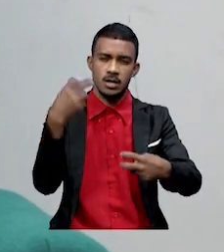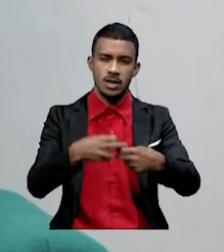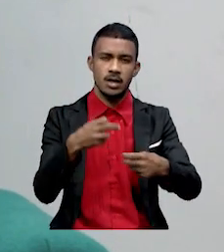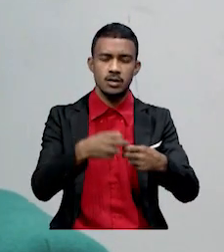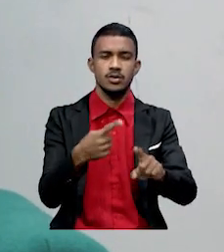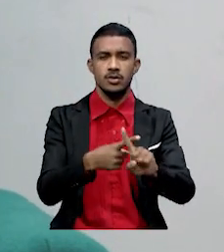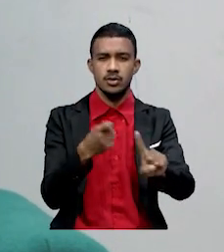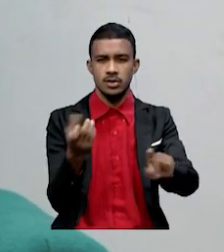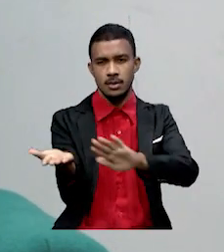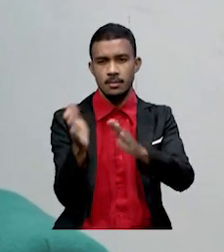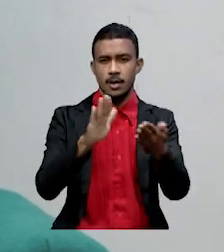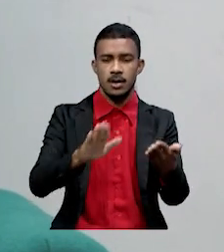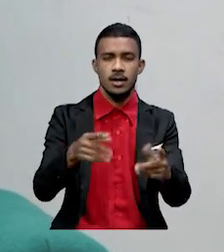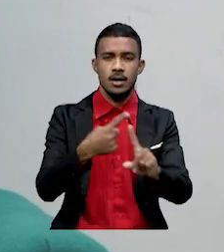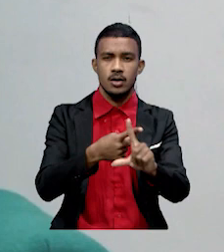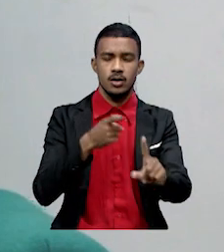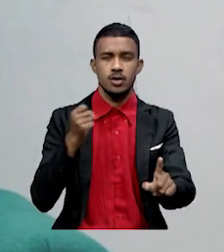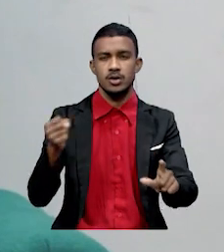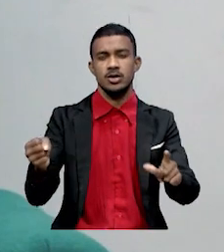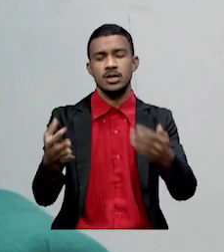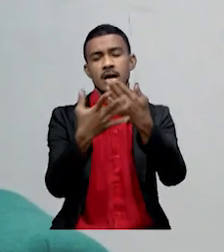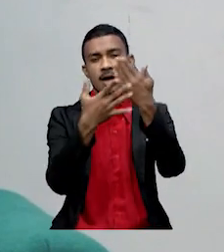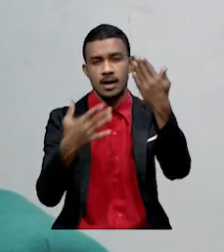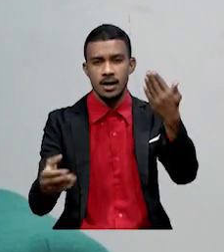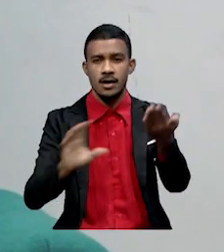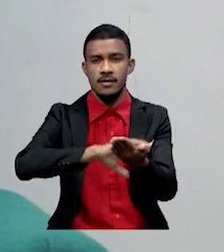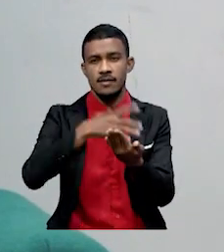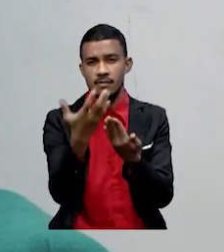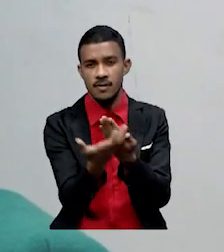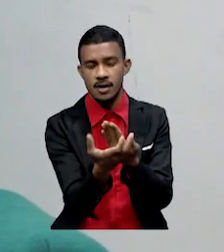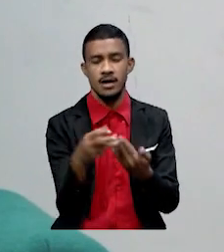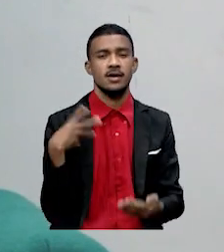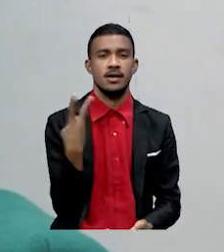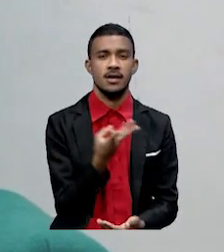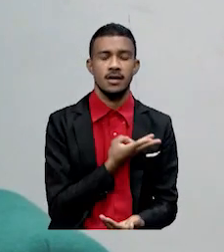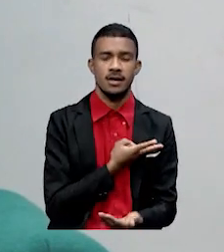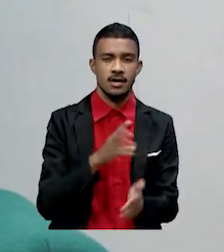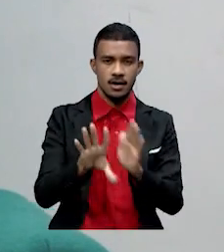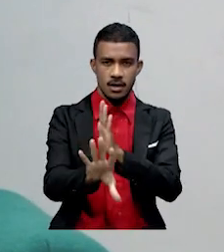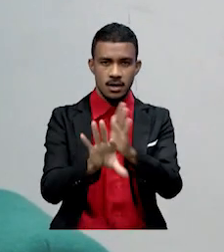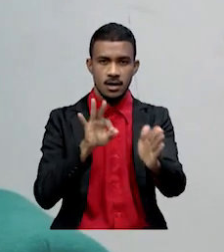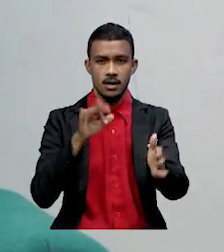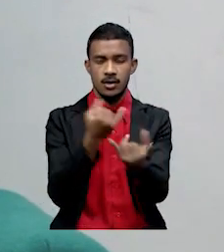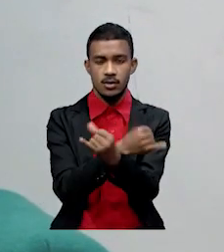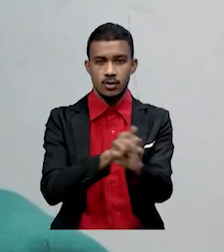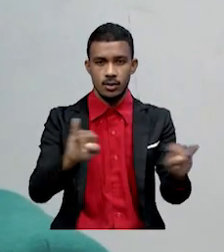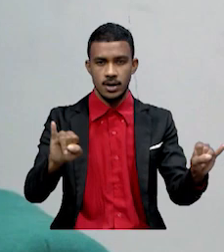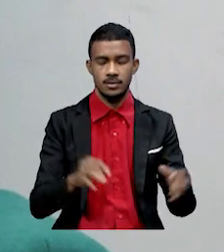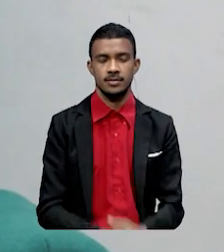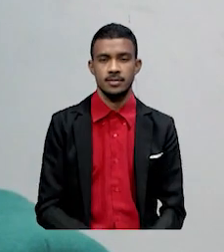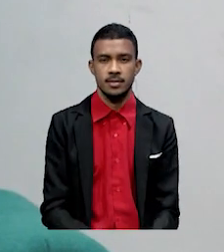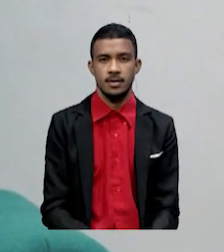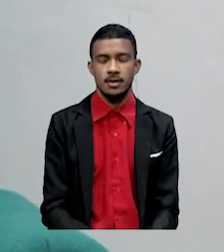mate li hosi rampaka ma kita pun hetan kunan ne